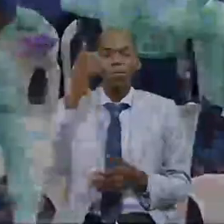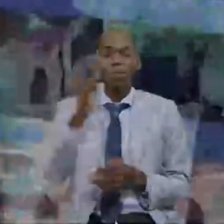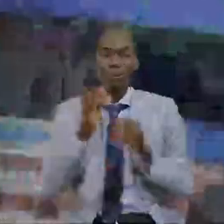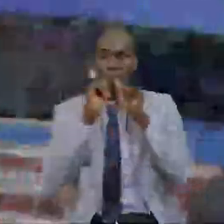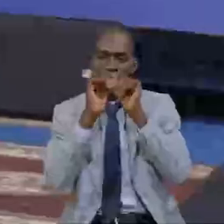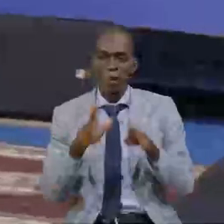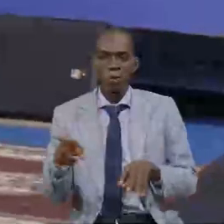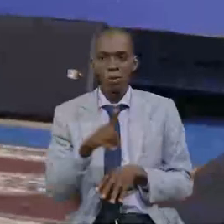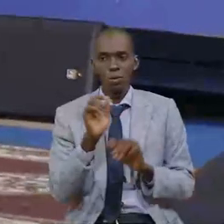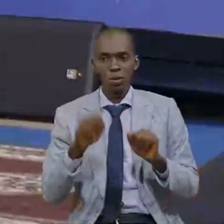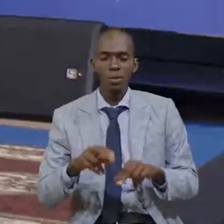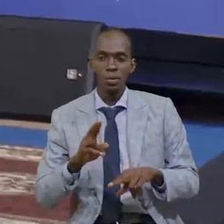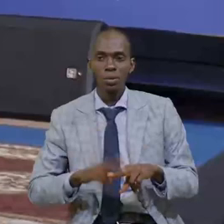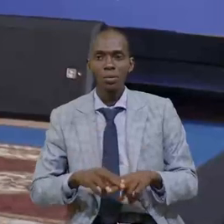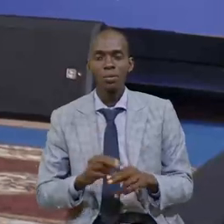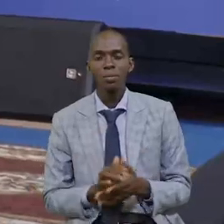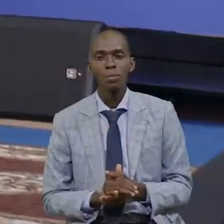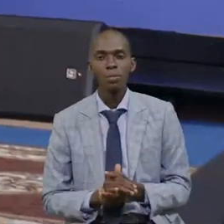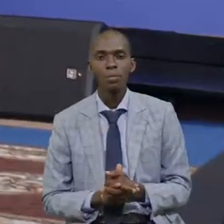Que Dieu vous bénisse. Vous pouvez vous asseoir.